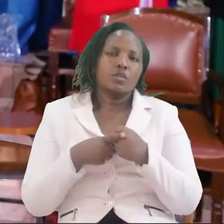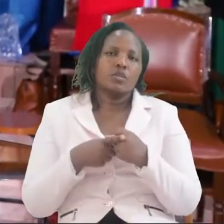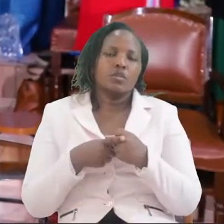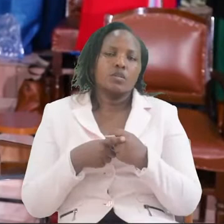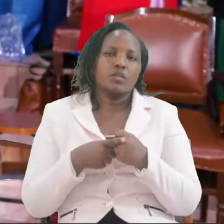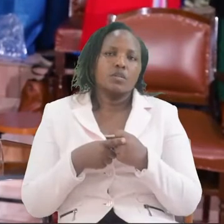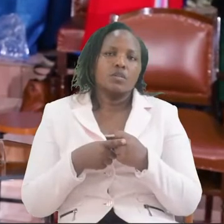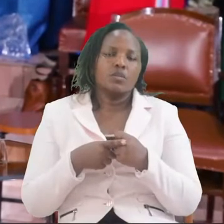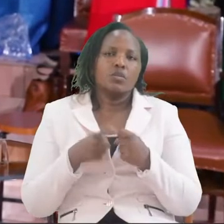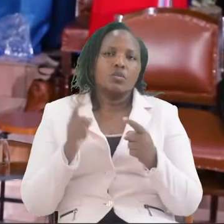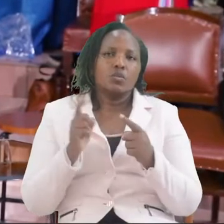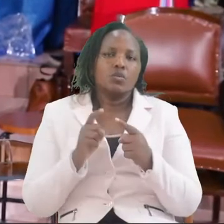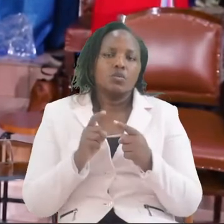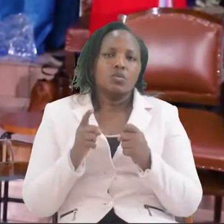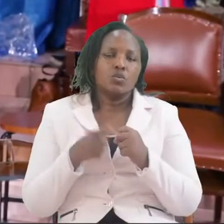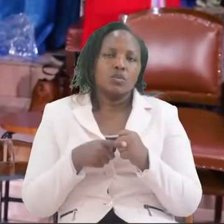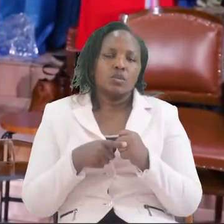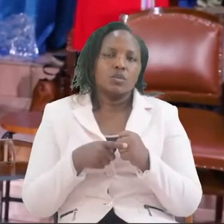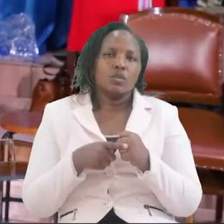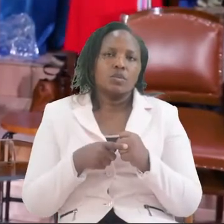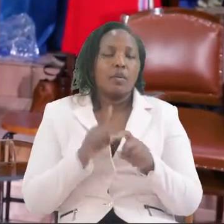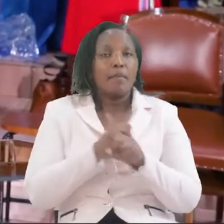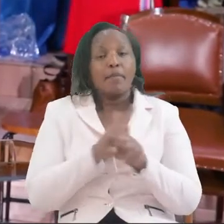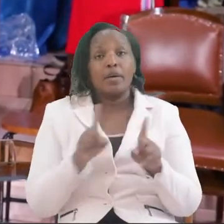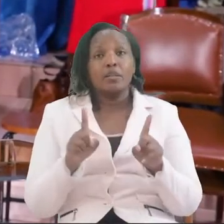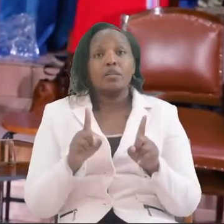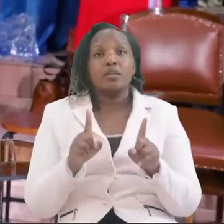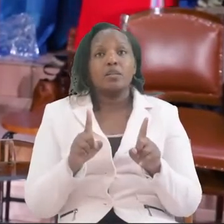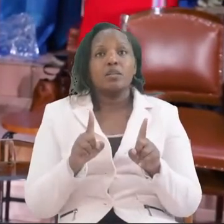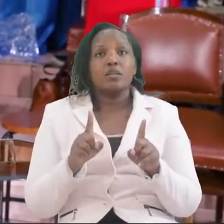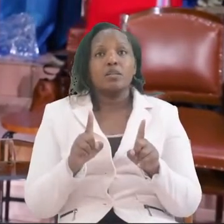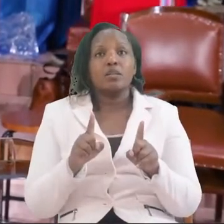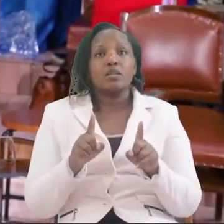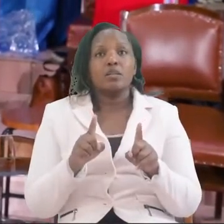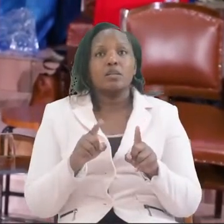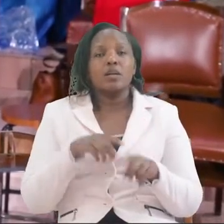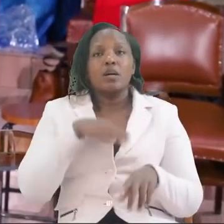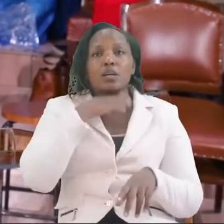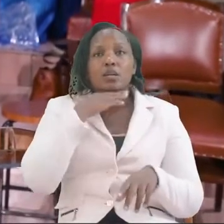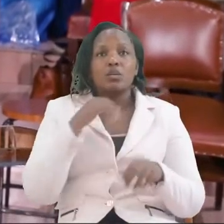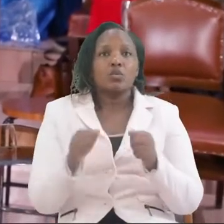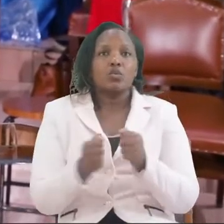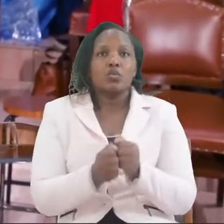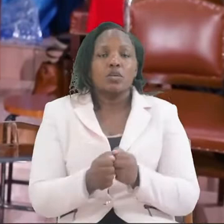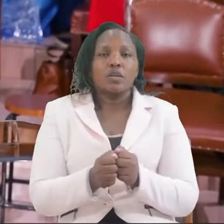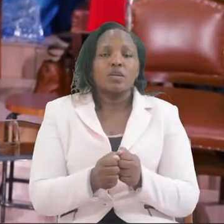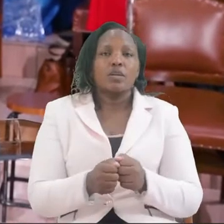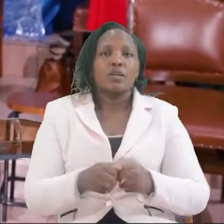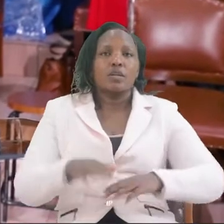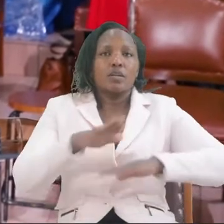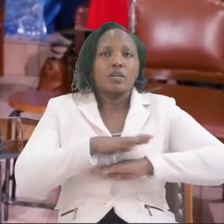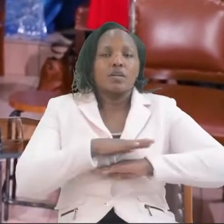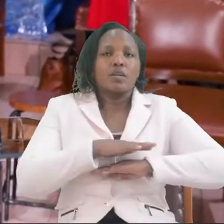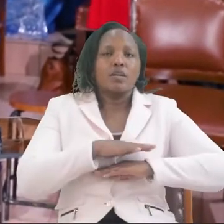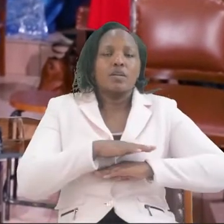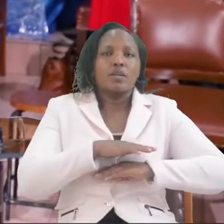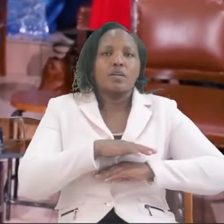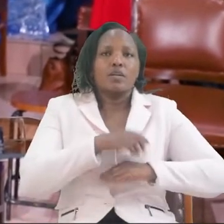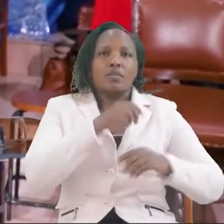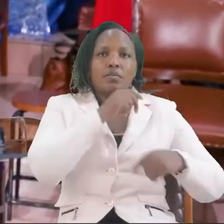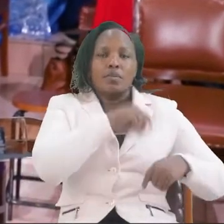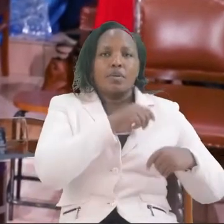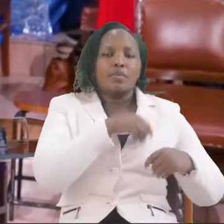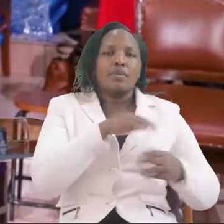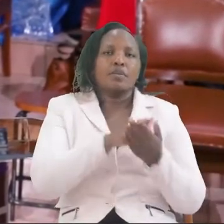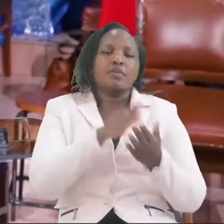mlango wa sita kifungu cha sita. Walakini utaua pamoja na kurithika ni faida kubwa.